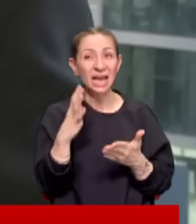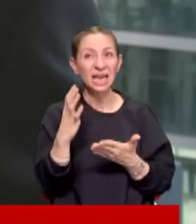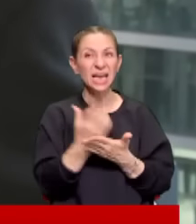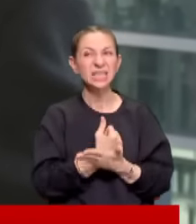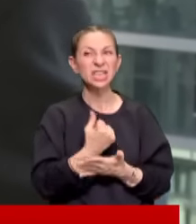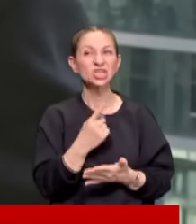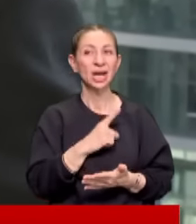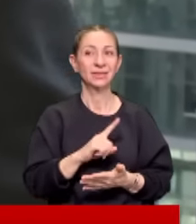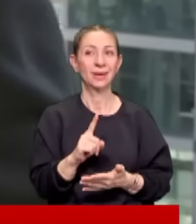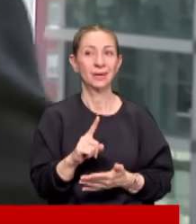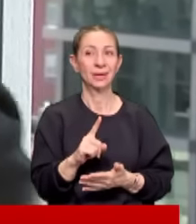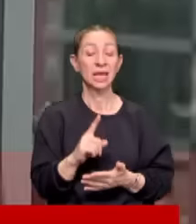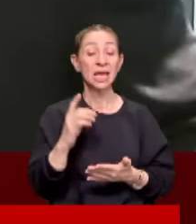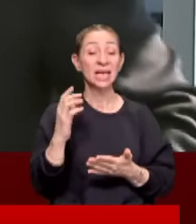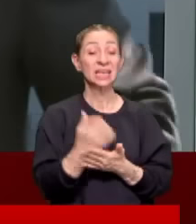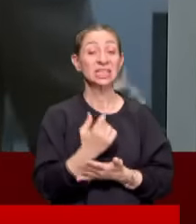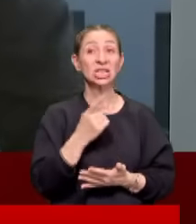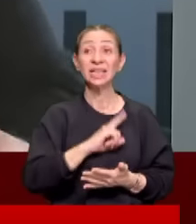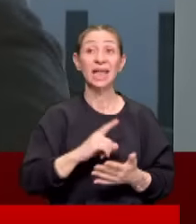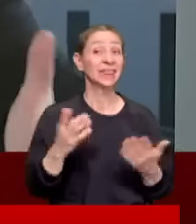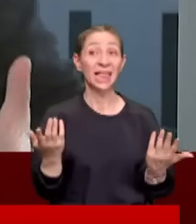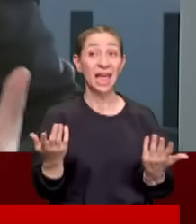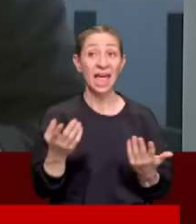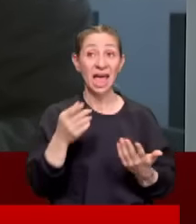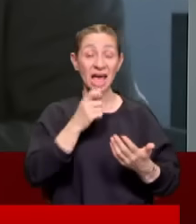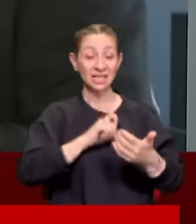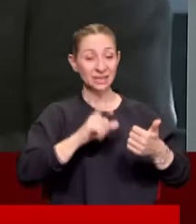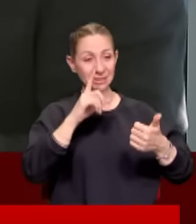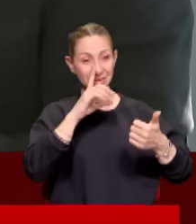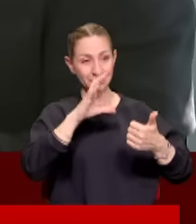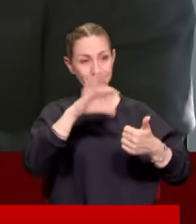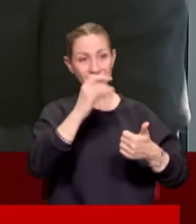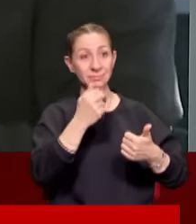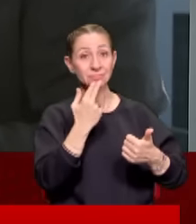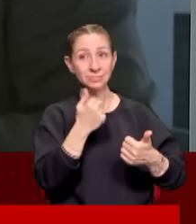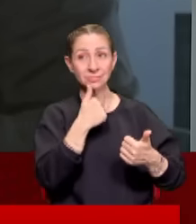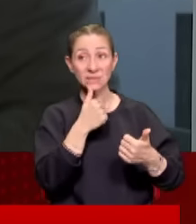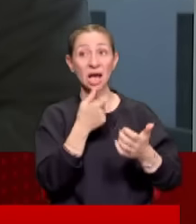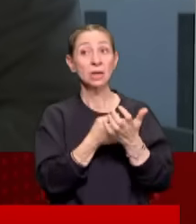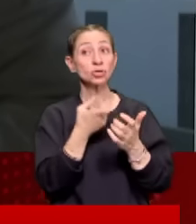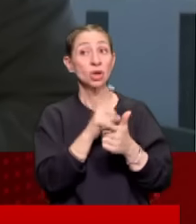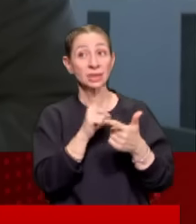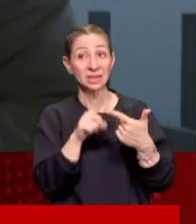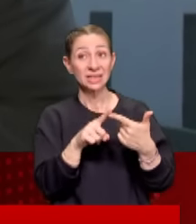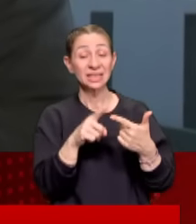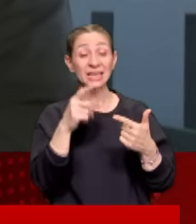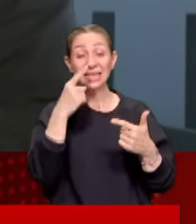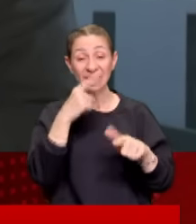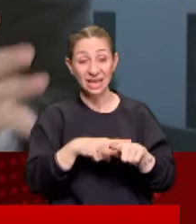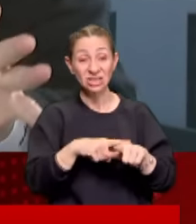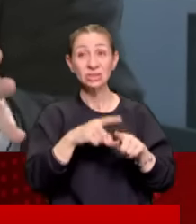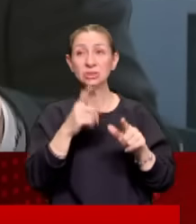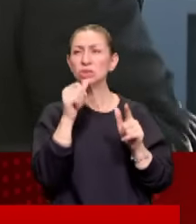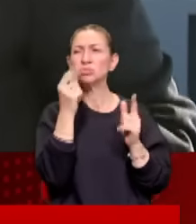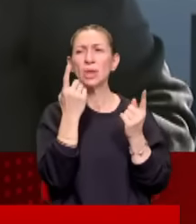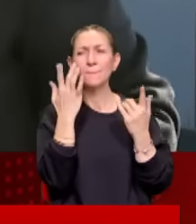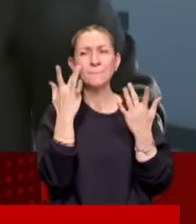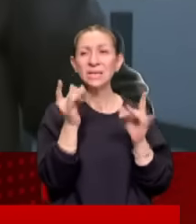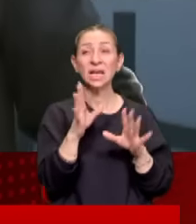aday. Kazanacak aday neydi? Adayın cinsiyeti, adı soyadı, dini, dili, mezhebi hiçbir şey belli